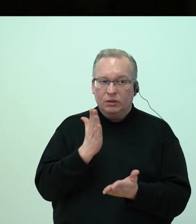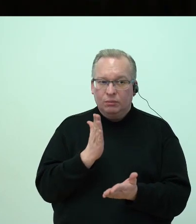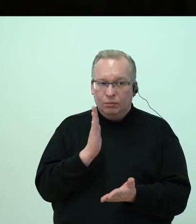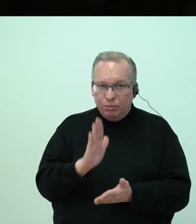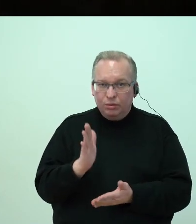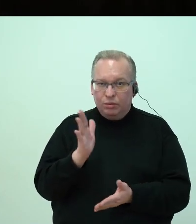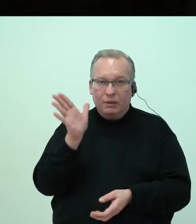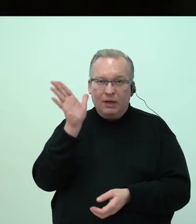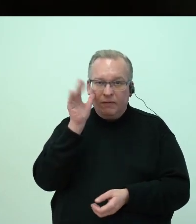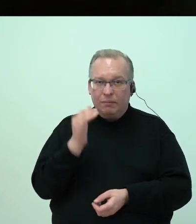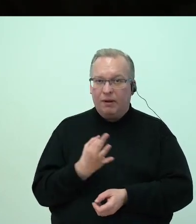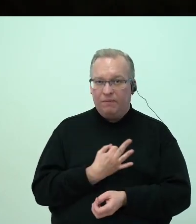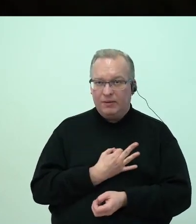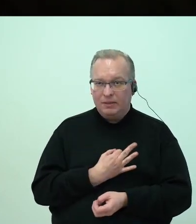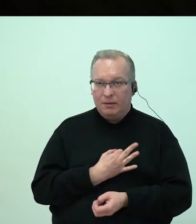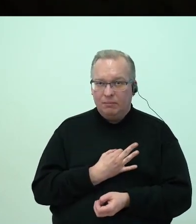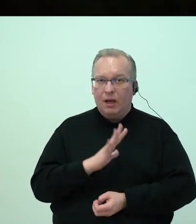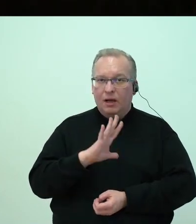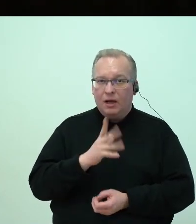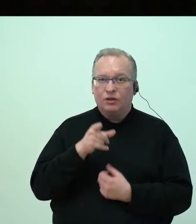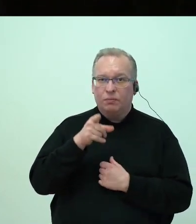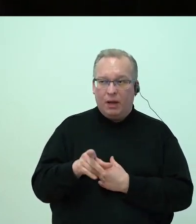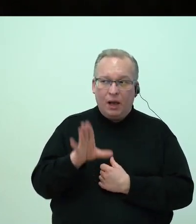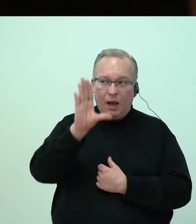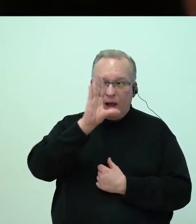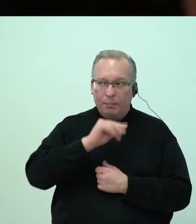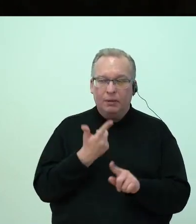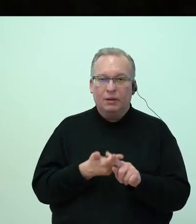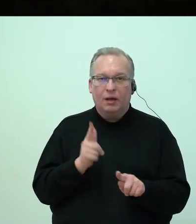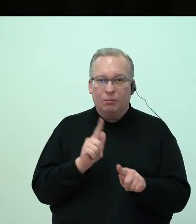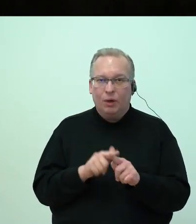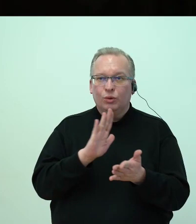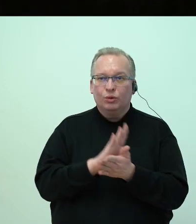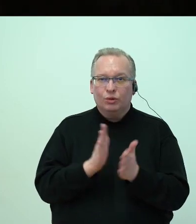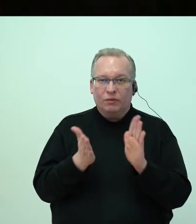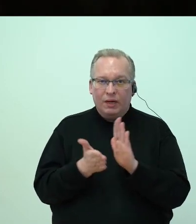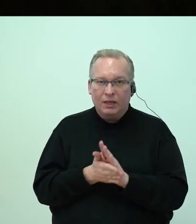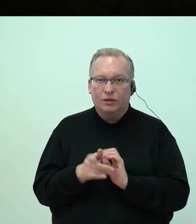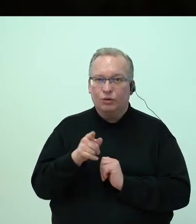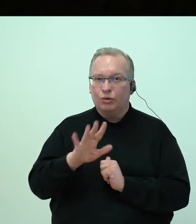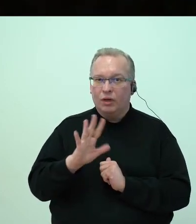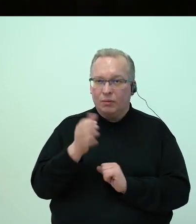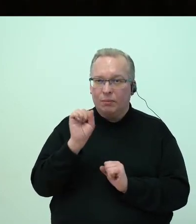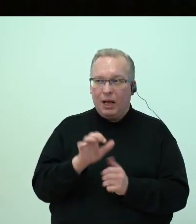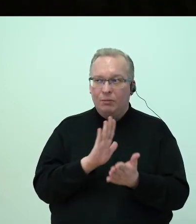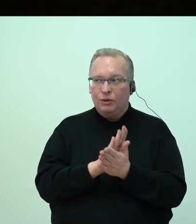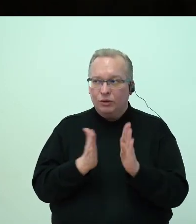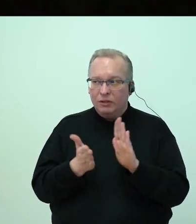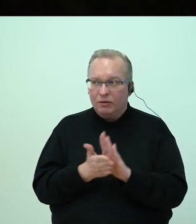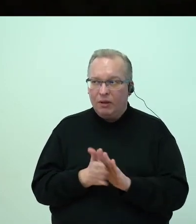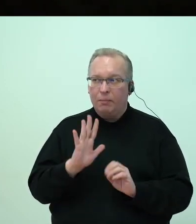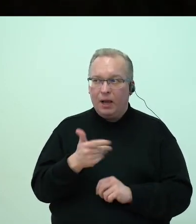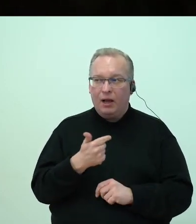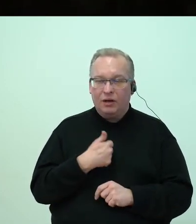būtum, vis tiek galbūt kažkaip tą yra įmanoma labiau su tuo kažkaip galima susitvarkyti. Bet